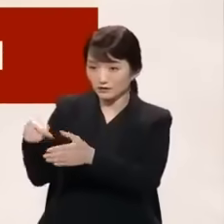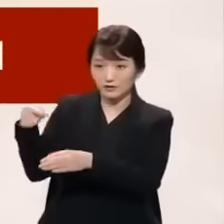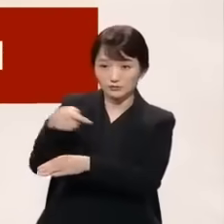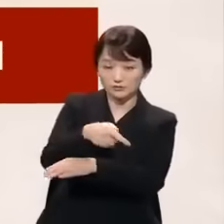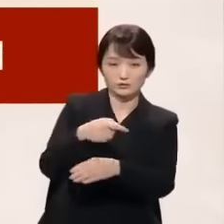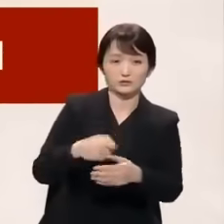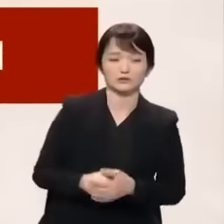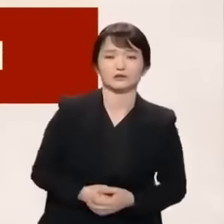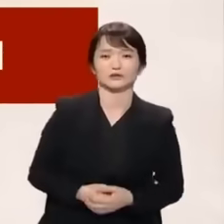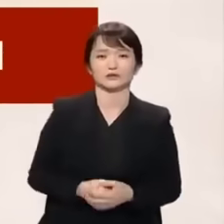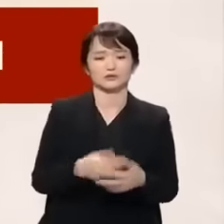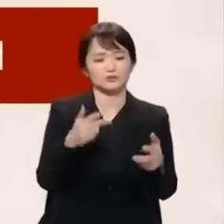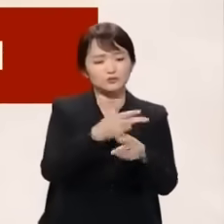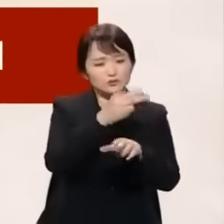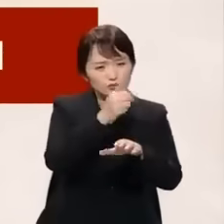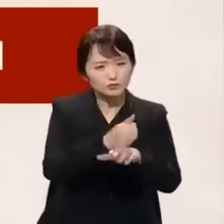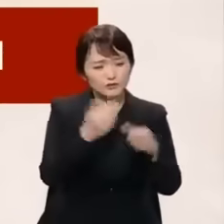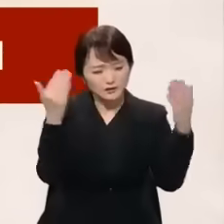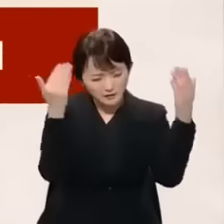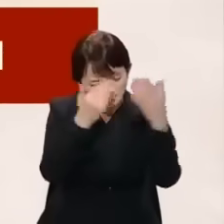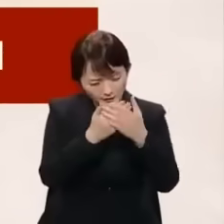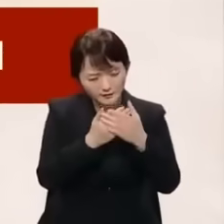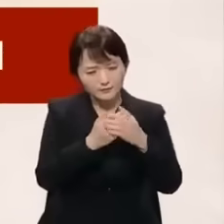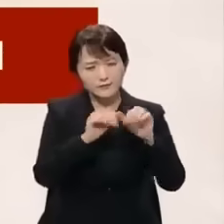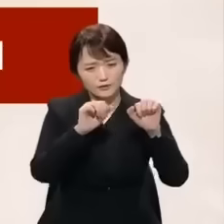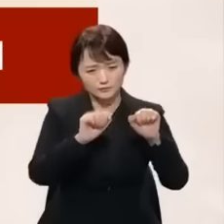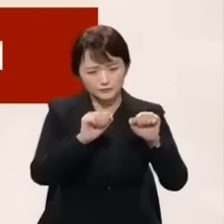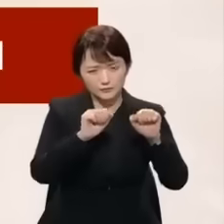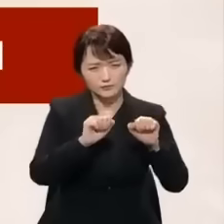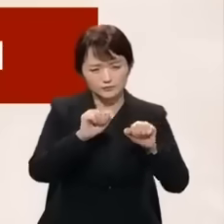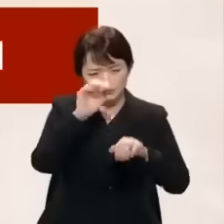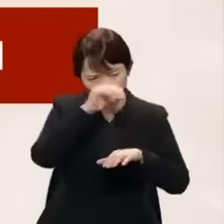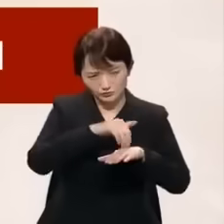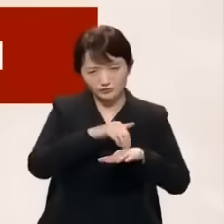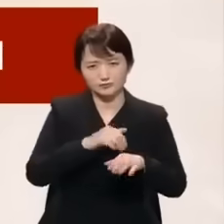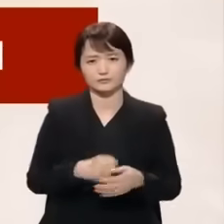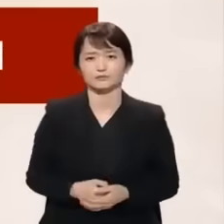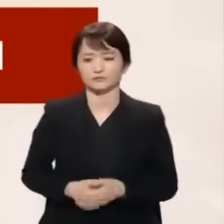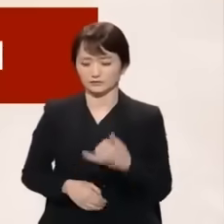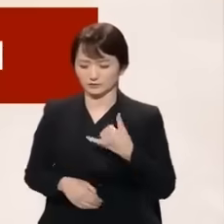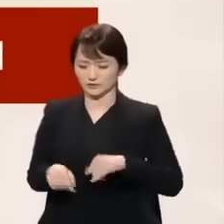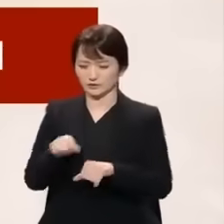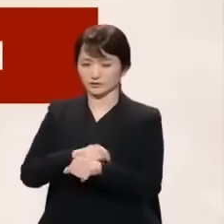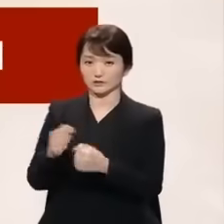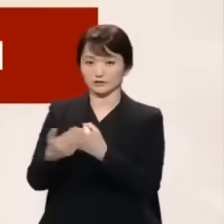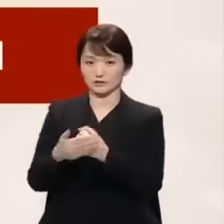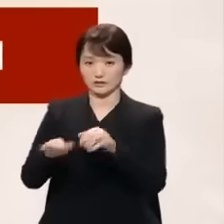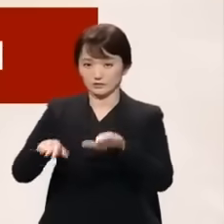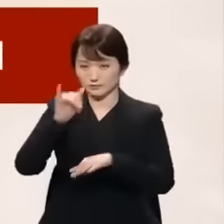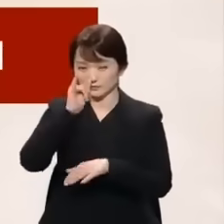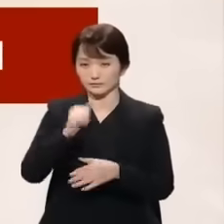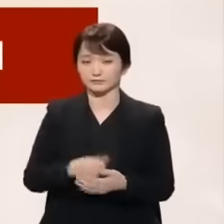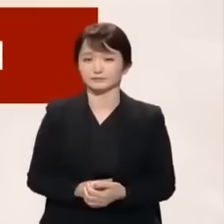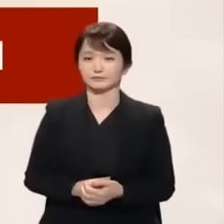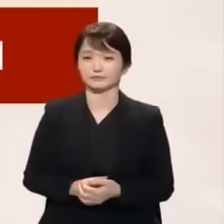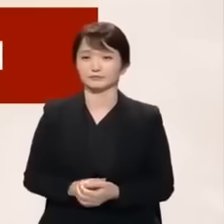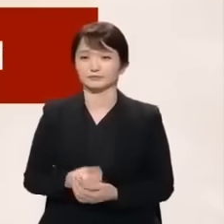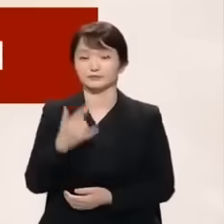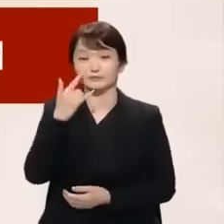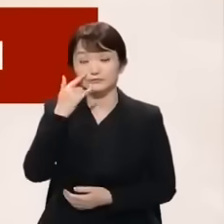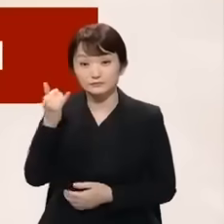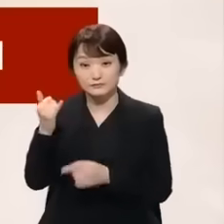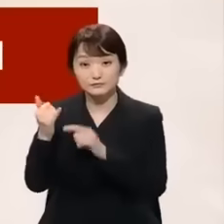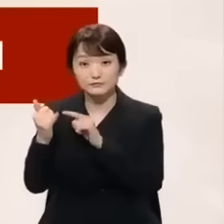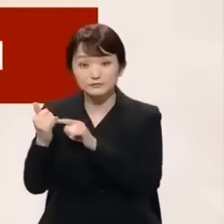야간에 운동 없을 때 했다라고 얘기를 하고 있고요 자녀들에 대한 특히 또 학생 차별 얘기도 하고 있는데 이거는 그냥 학부모이기